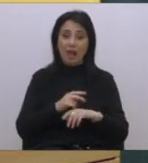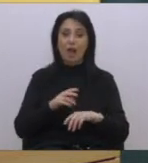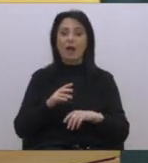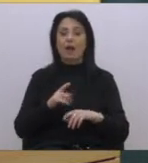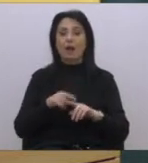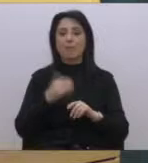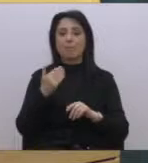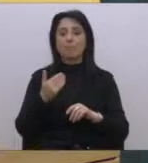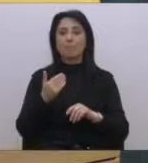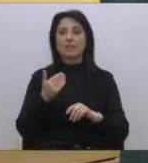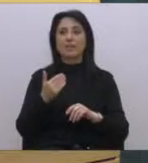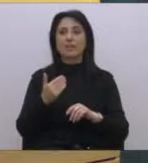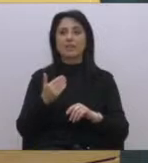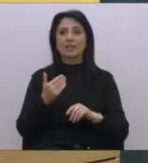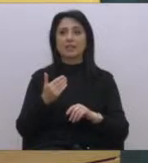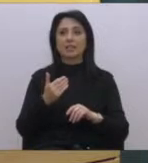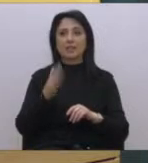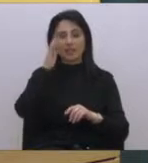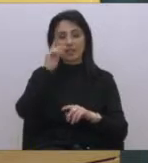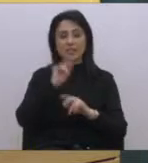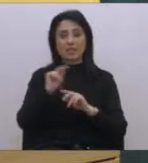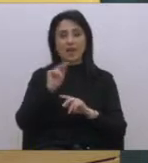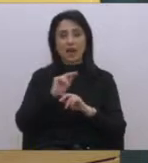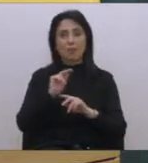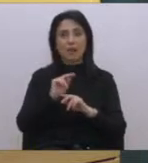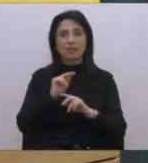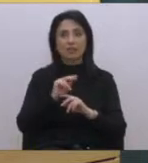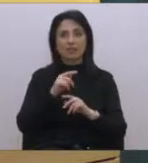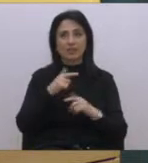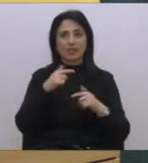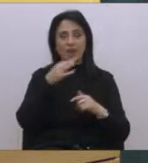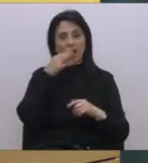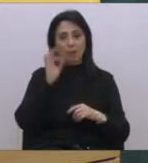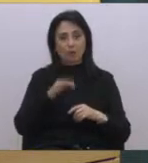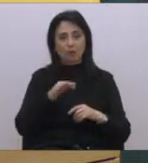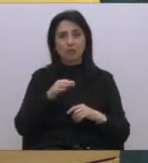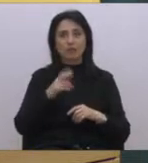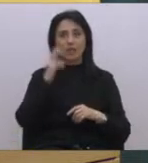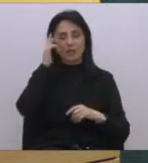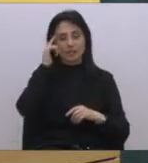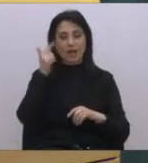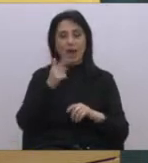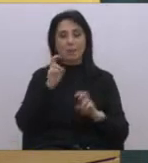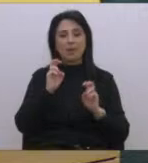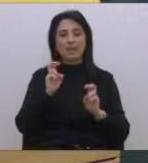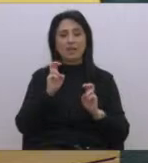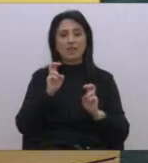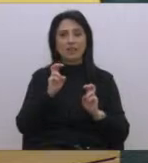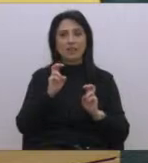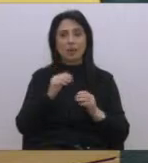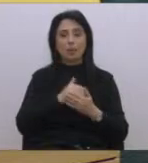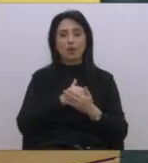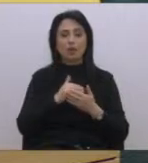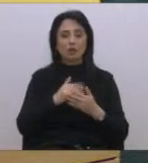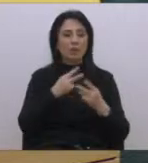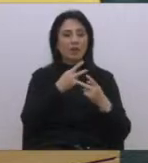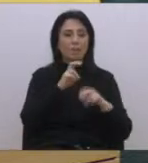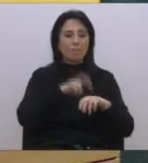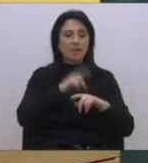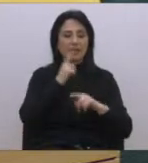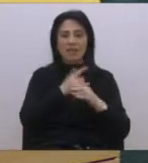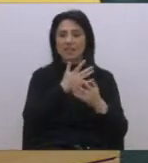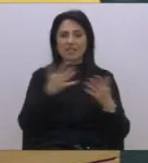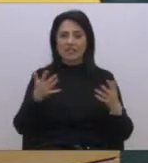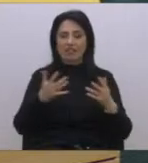ექთინისთვის მათი საგანმანათლებლო გამოცდილების და საგანმანათლებლო დონის მიხედვით.